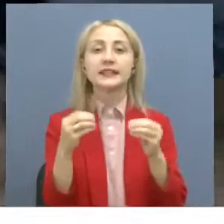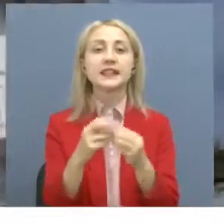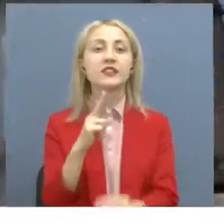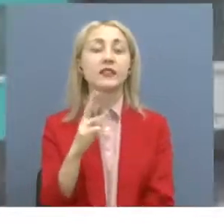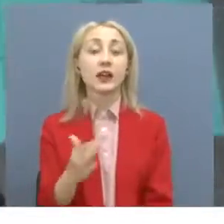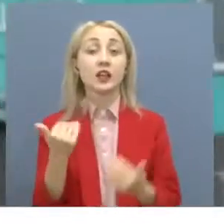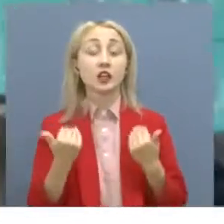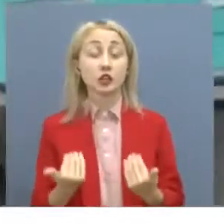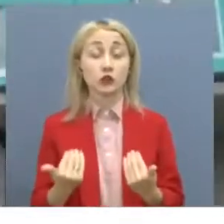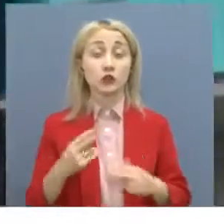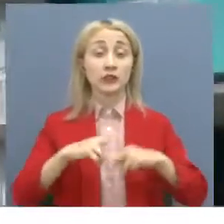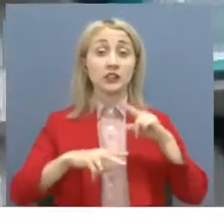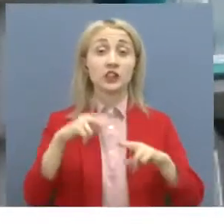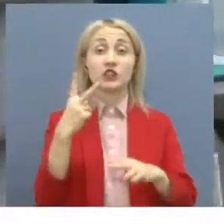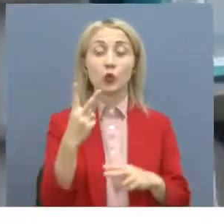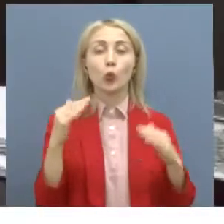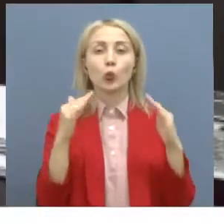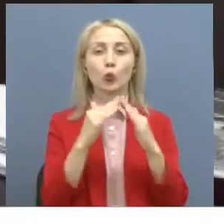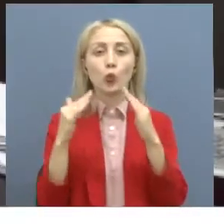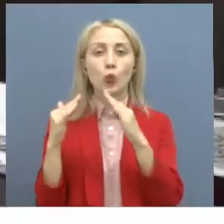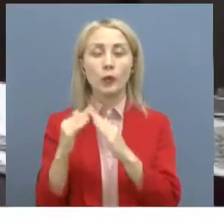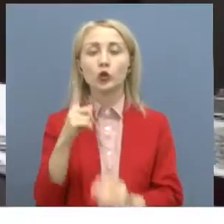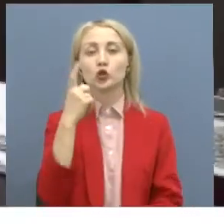соңына дейін пайдалануға беру көзделеді.